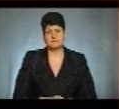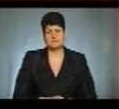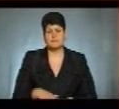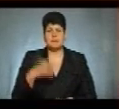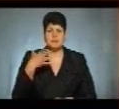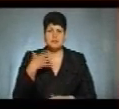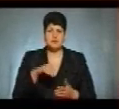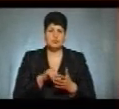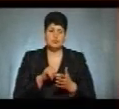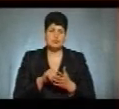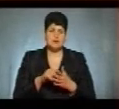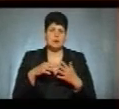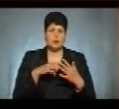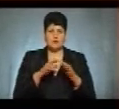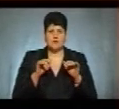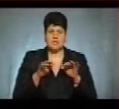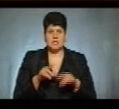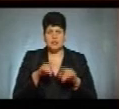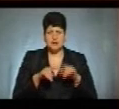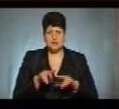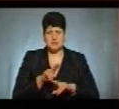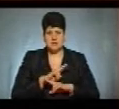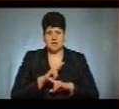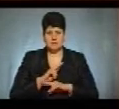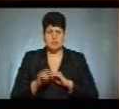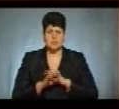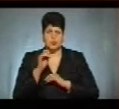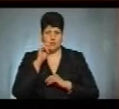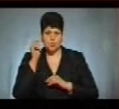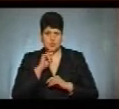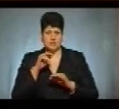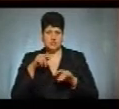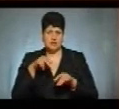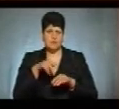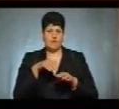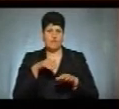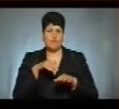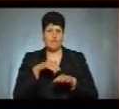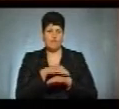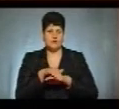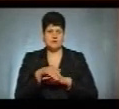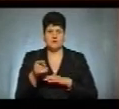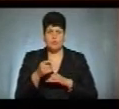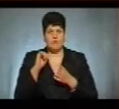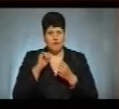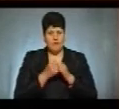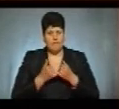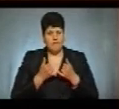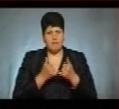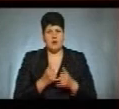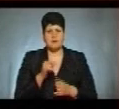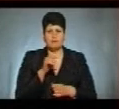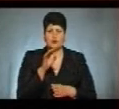50 учасників бойових дій та рідні загиблих на сході України йшли вулицями Тернополя в пам'ять про тих, хто загинув